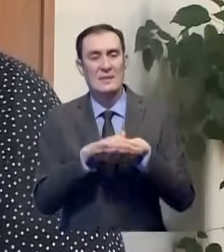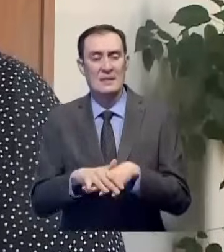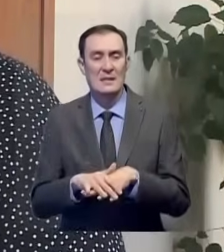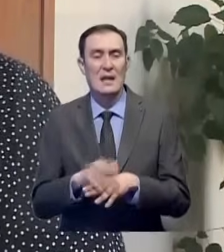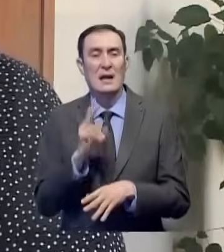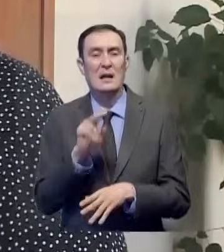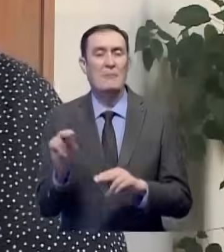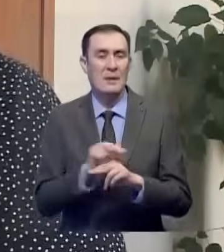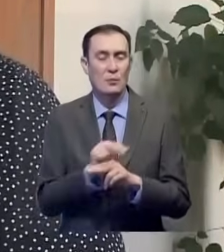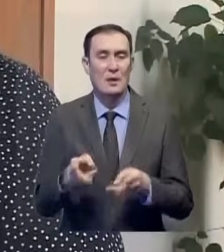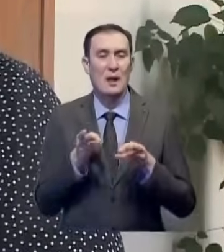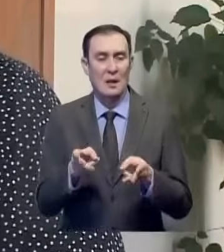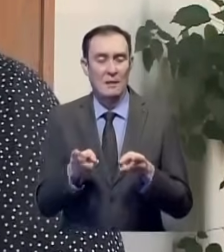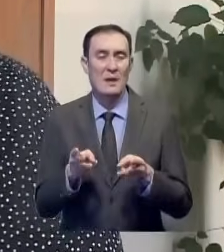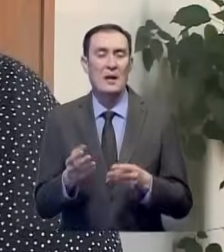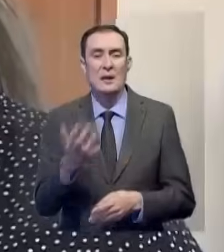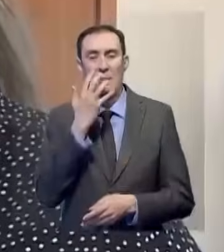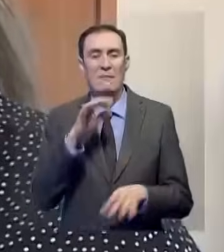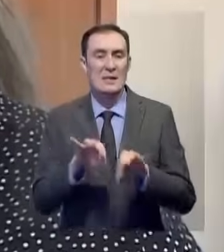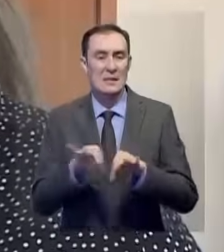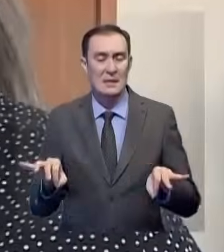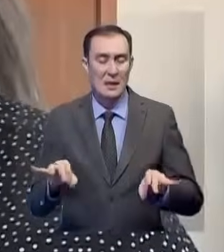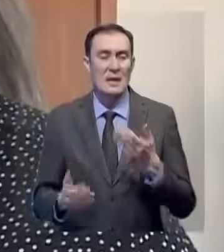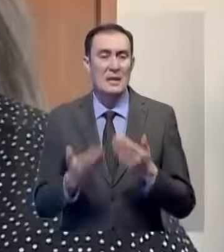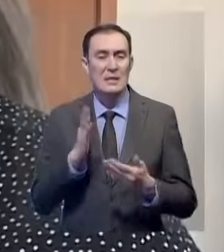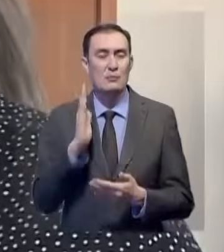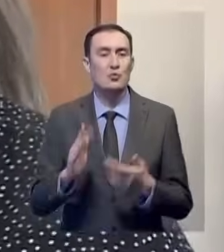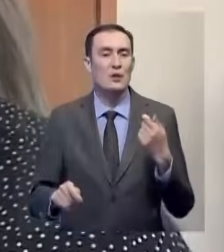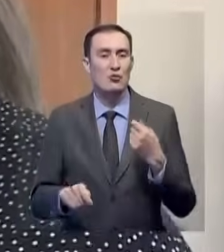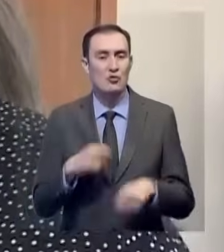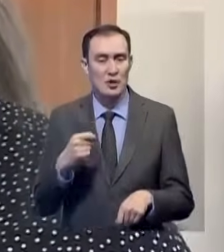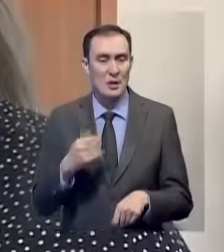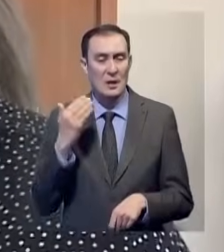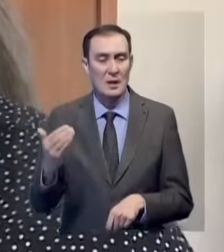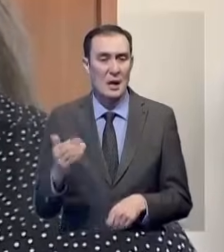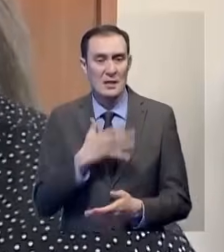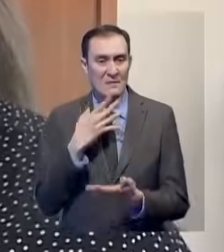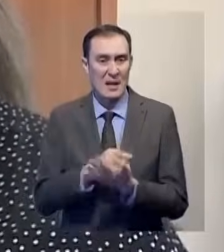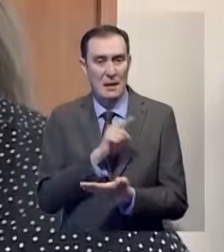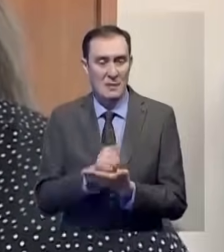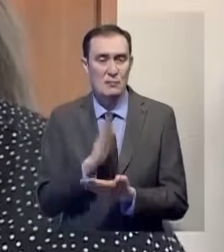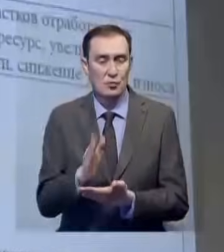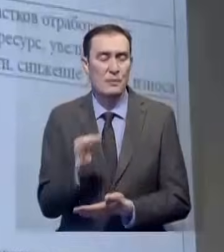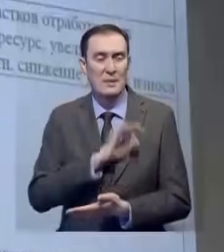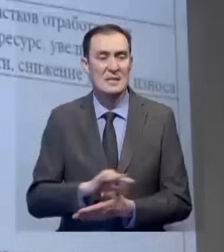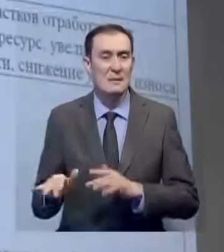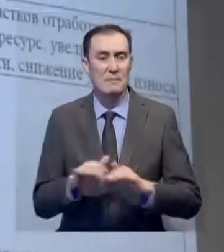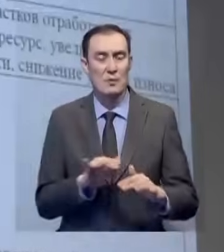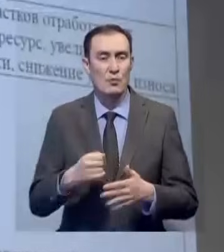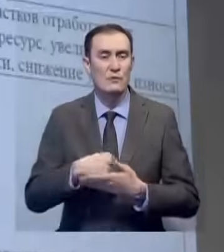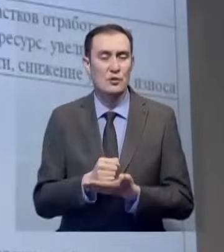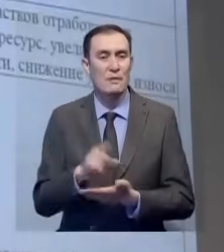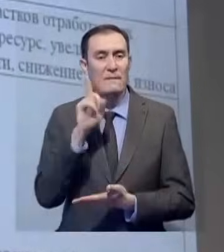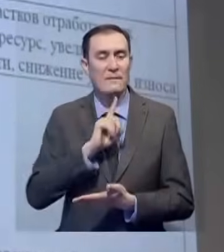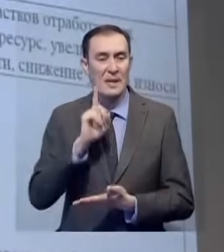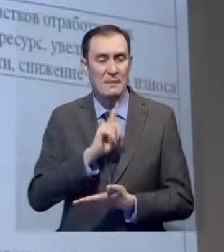на капитальный ремонт котлоагрегатов, тепловых сетей. В случае нарушения со стороны субъекта обязанностей применяются меры по утверждению